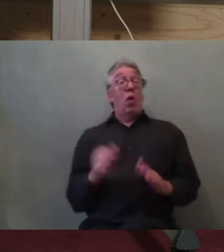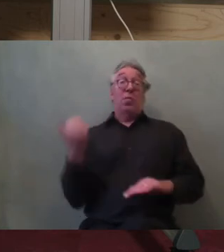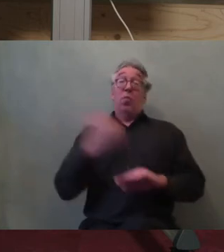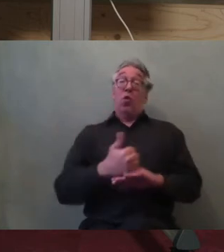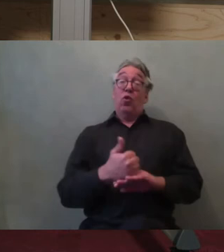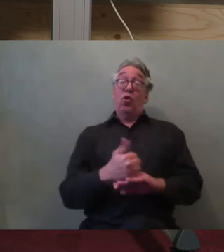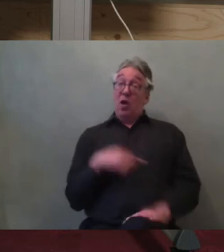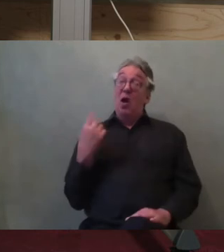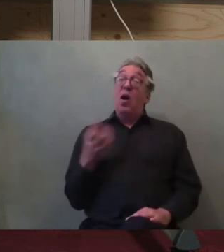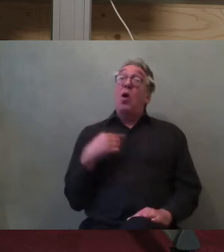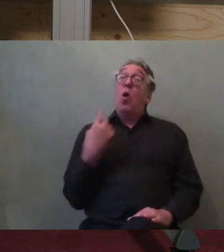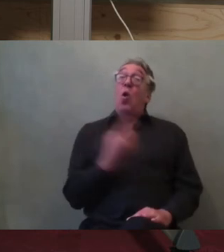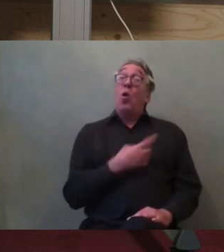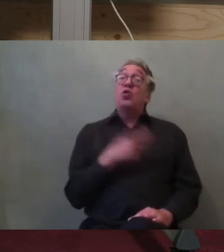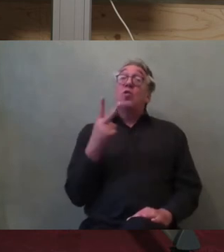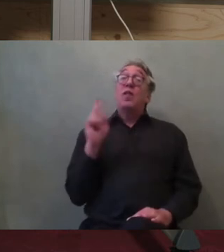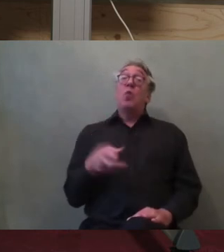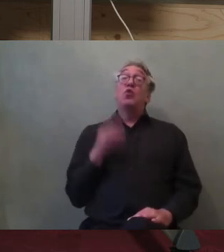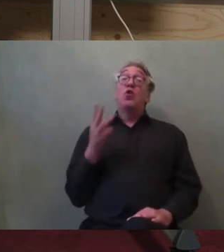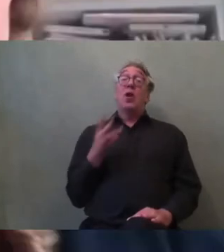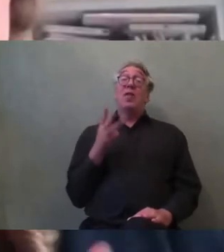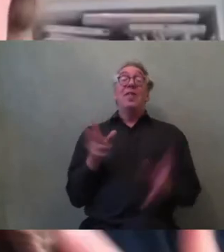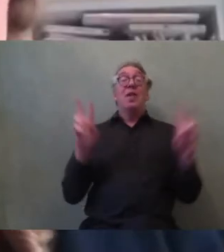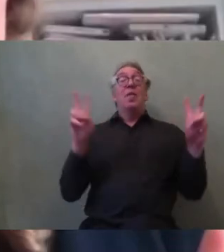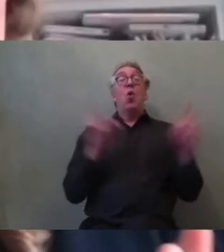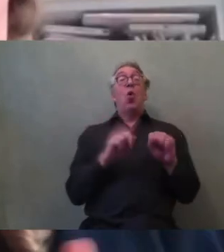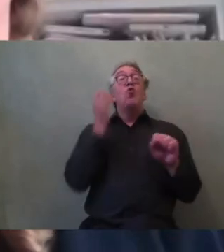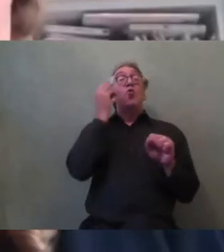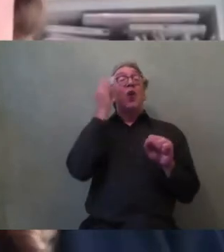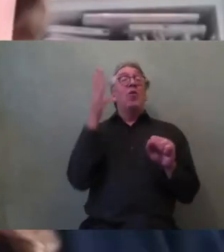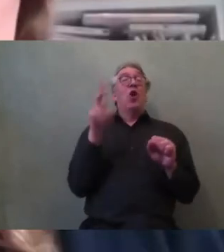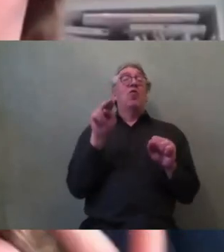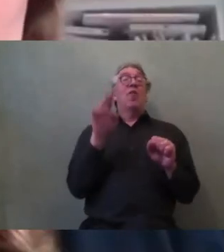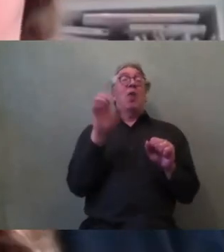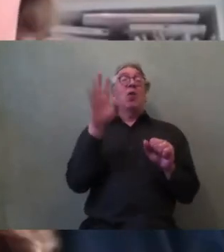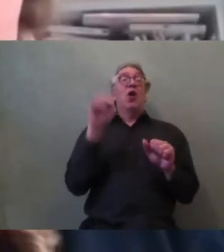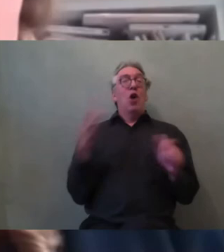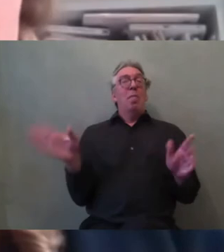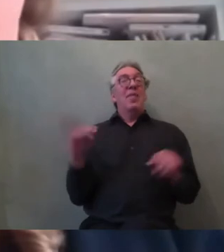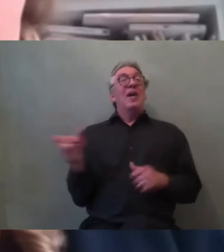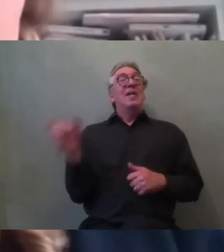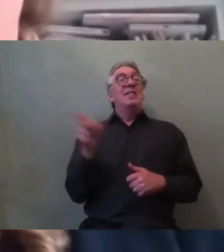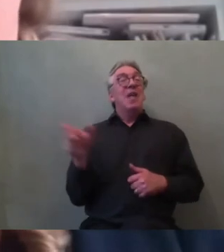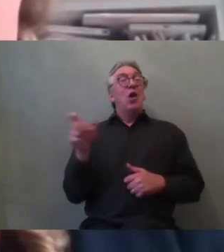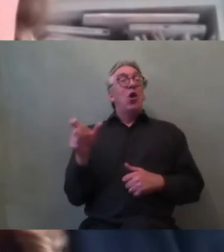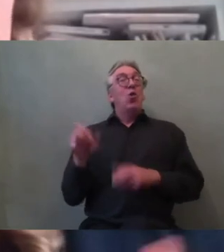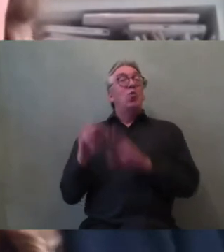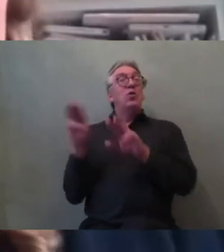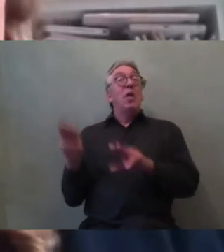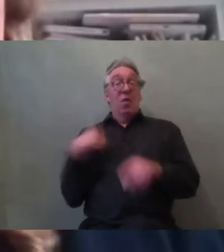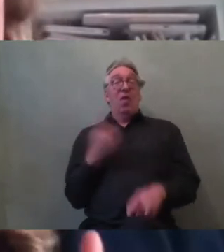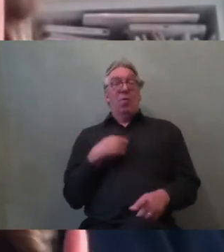het Onvergetelijk Van Abbe. Samen met het Stedelijk hebben we toen Onvergetelijk Van Abbe en Onvergetelijk Stedelijk opgezet. Dat